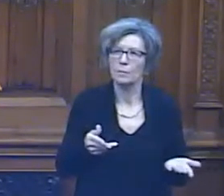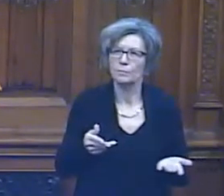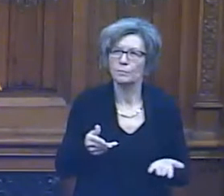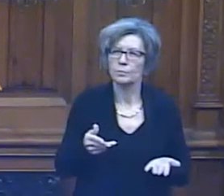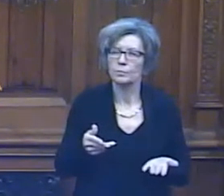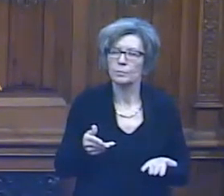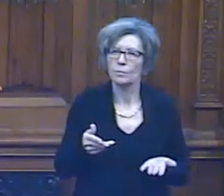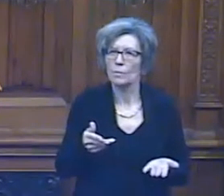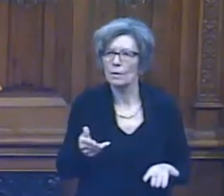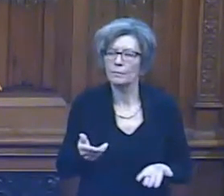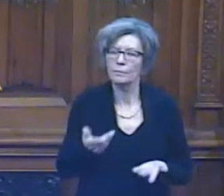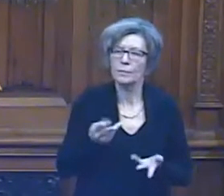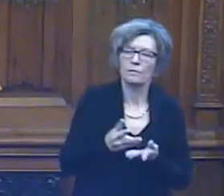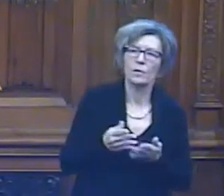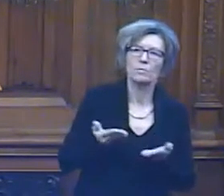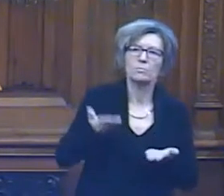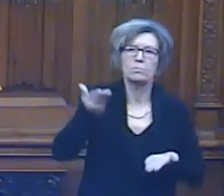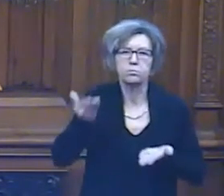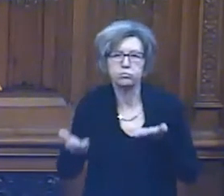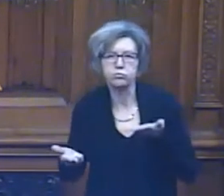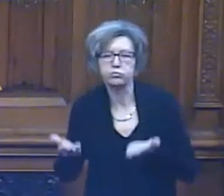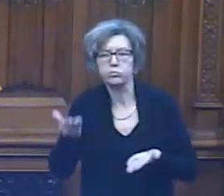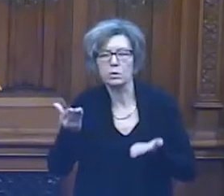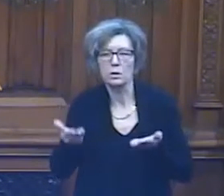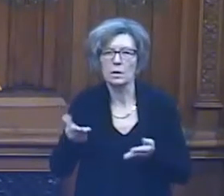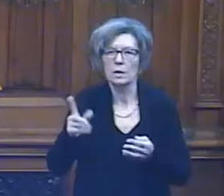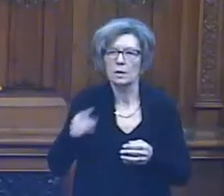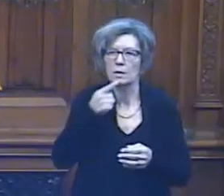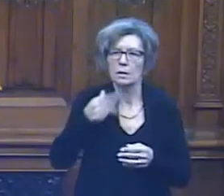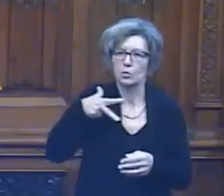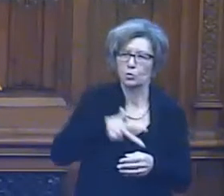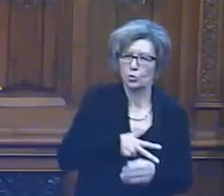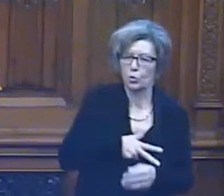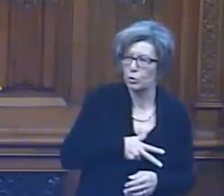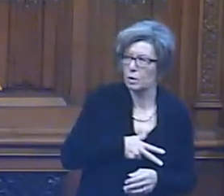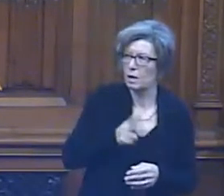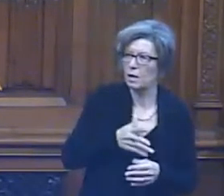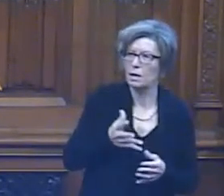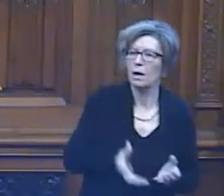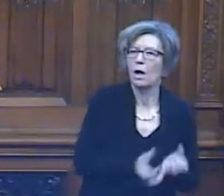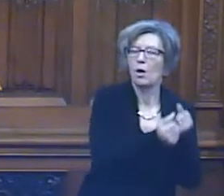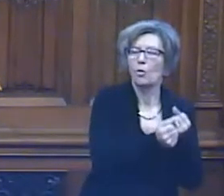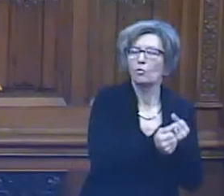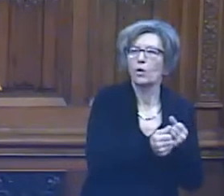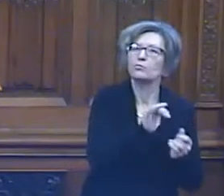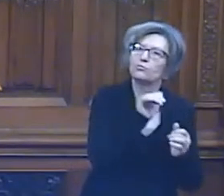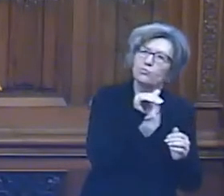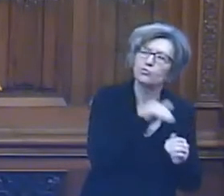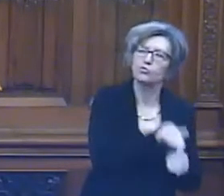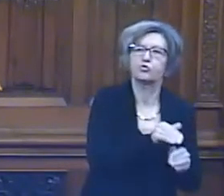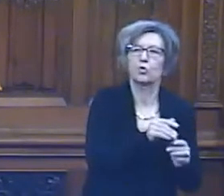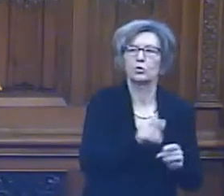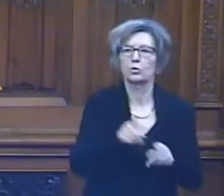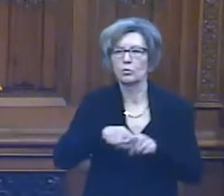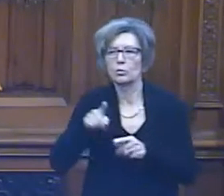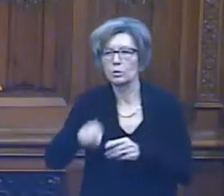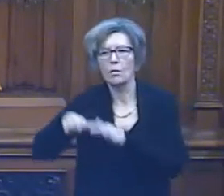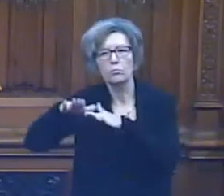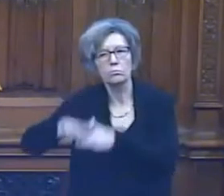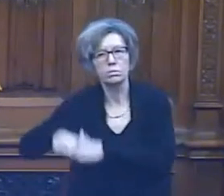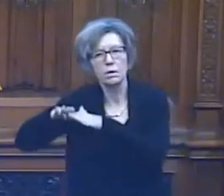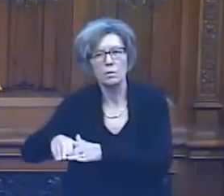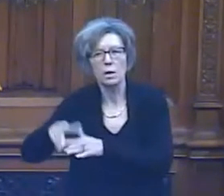gewisse Balance sind zwischen der sozialen Auffang- und Schutzfunktion, aber auch natürlich der